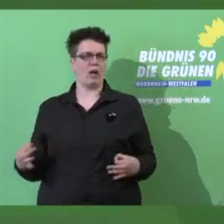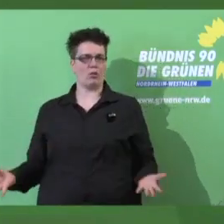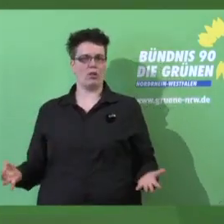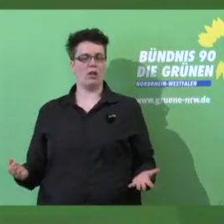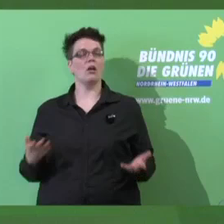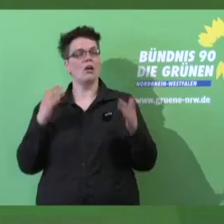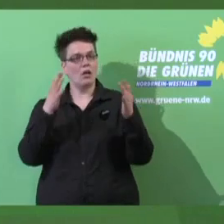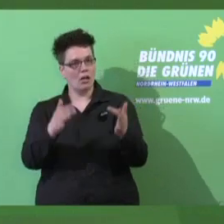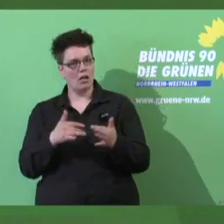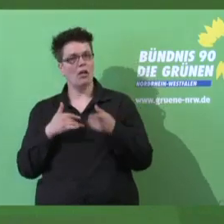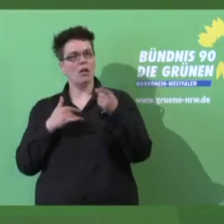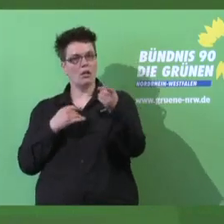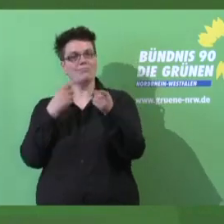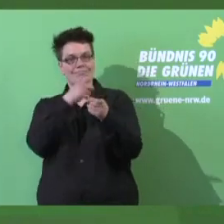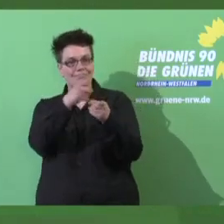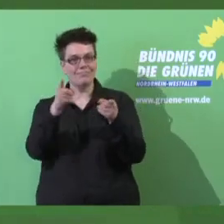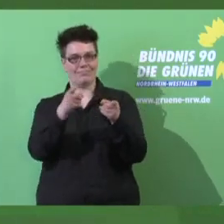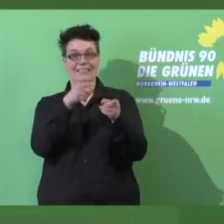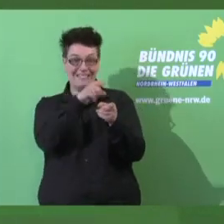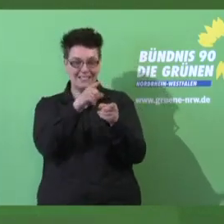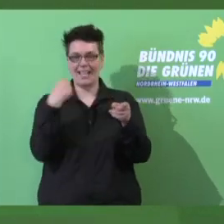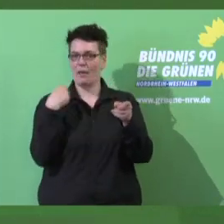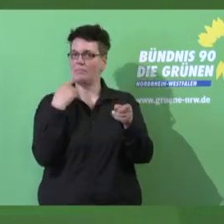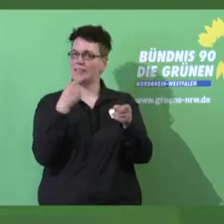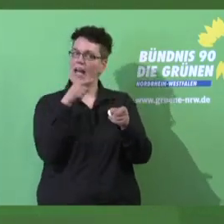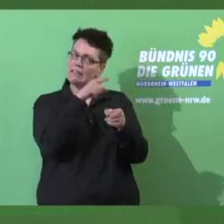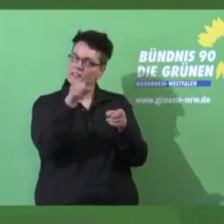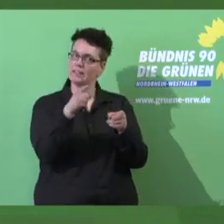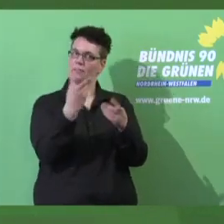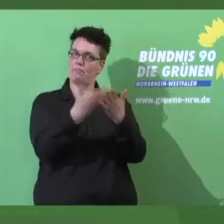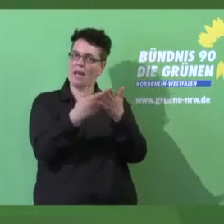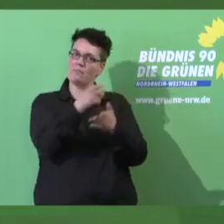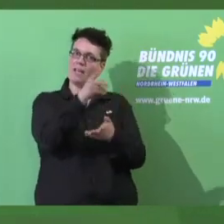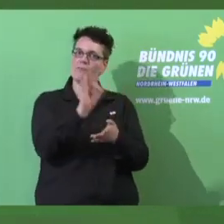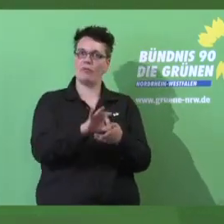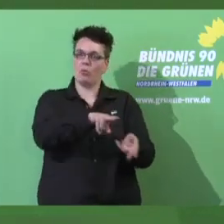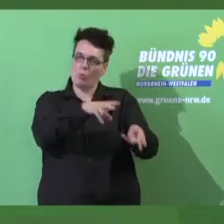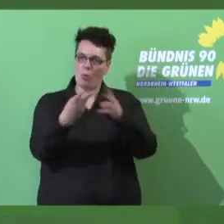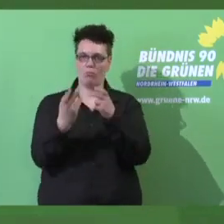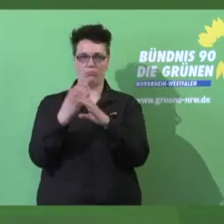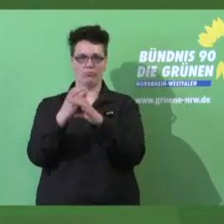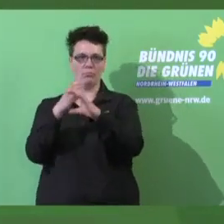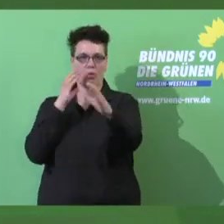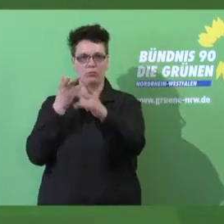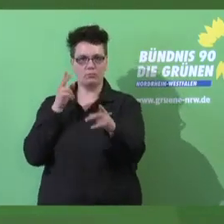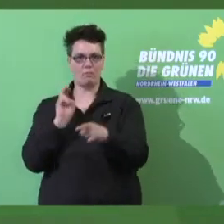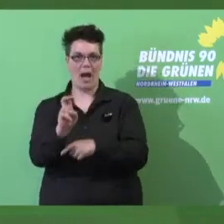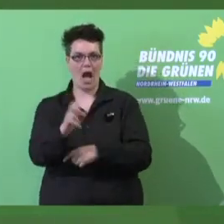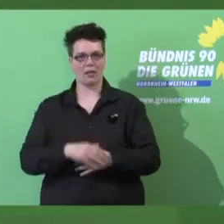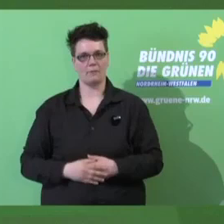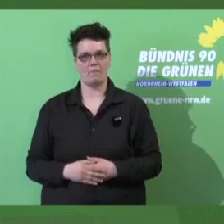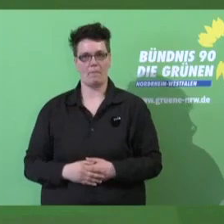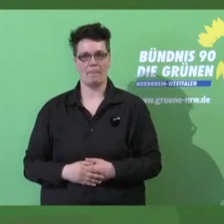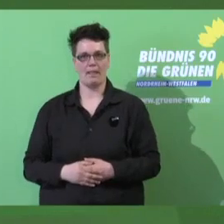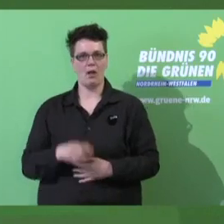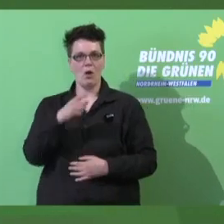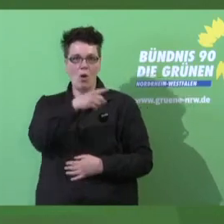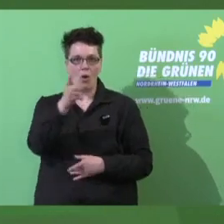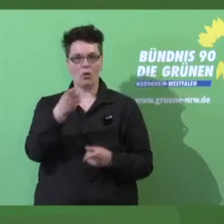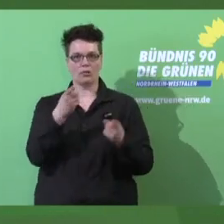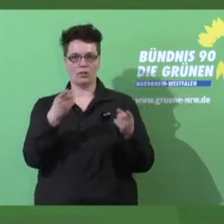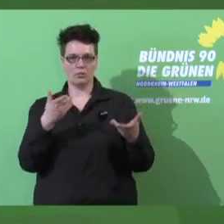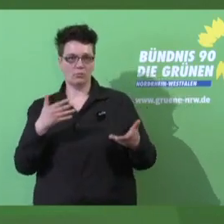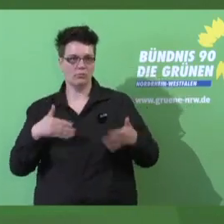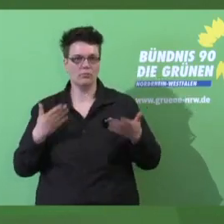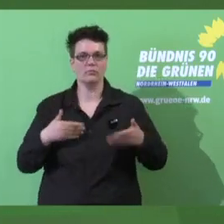sozusagen andere Mobilitätsformen zu nutzen. Und jetzt kommt es darauf an, dass man diese Bereitschaft zum Wechsel auch durch gute Programme unterstützt, indem